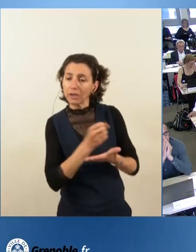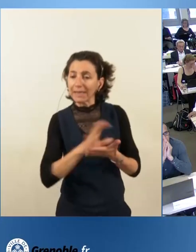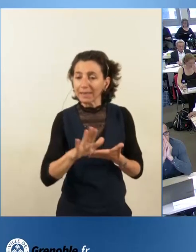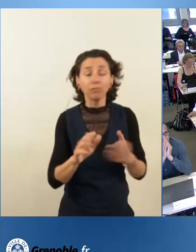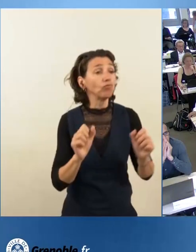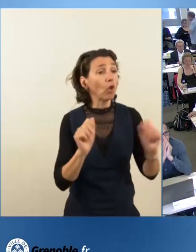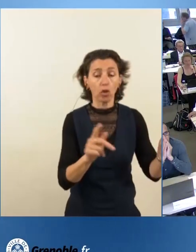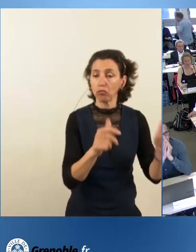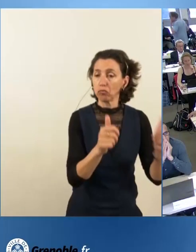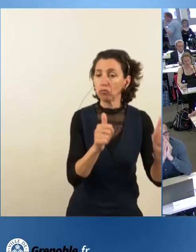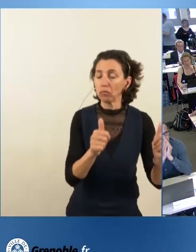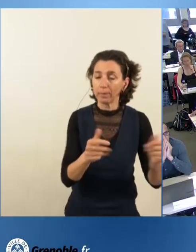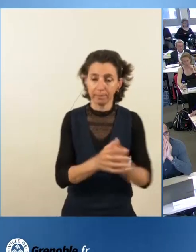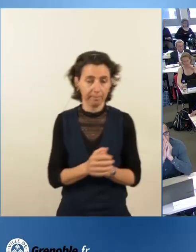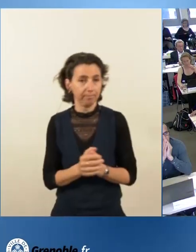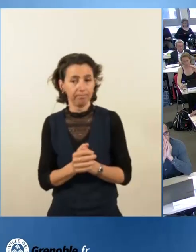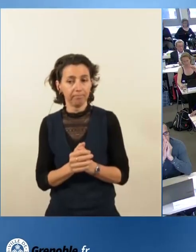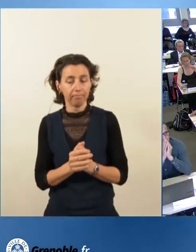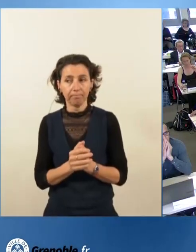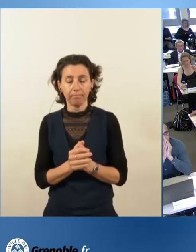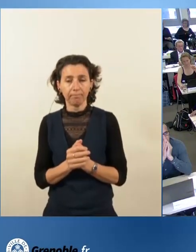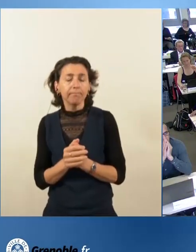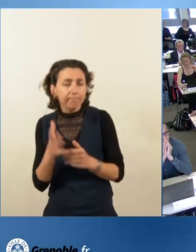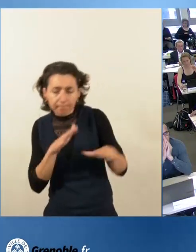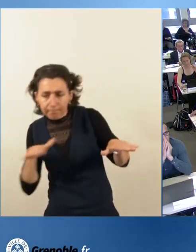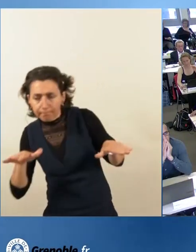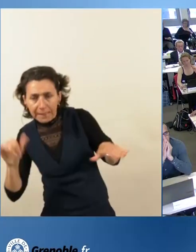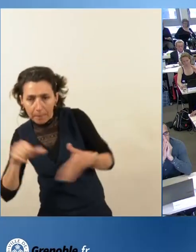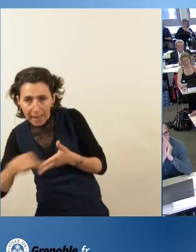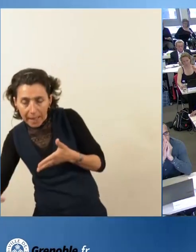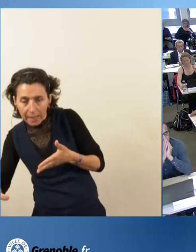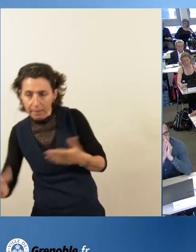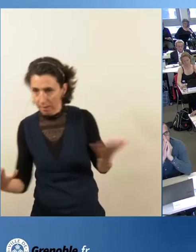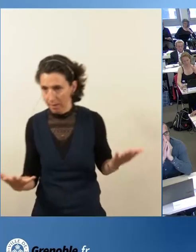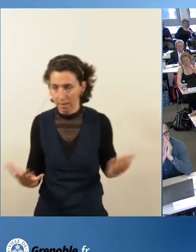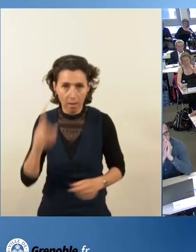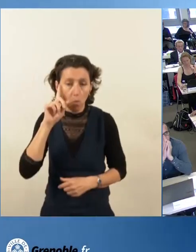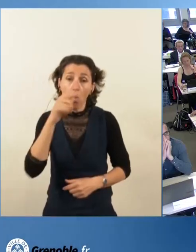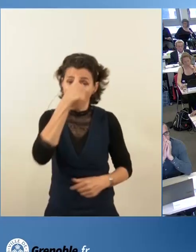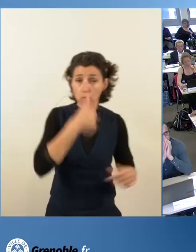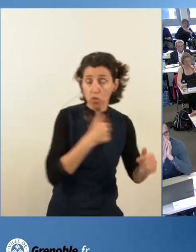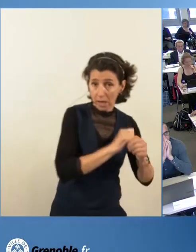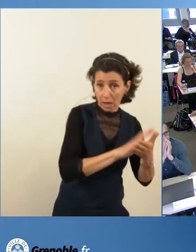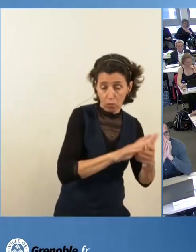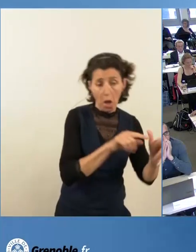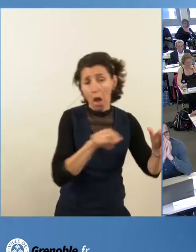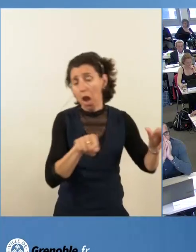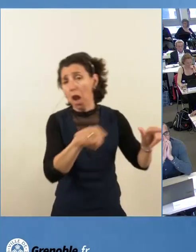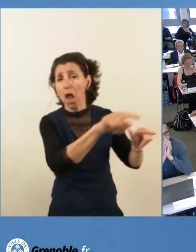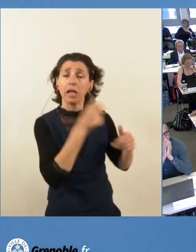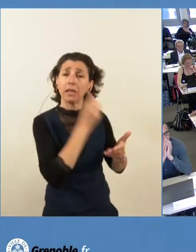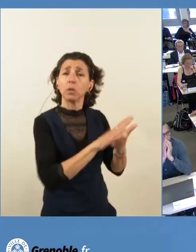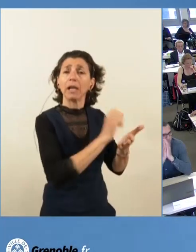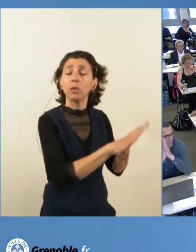parce que pour raser gratis pour que les musées soient gratuits pour que le reste soit gratuit comment vous payez